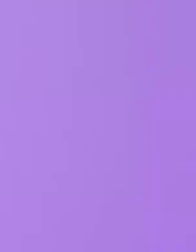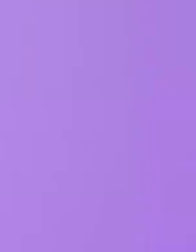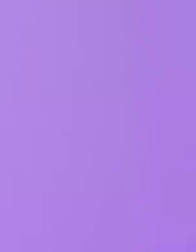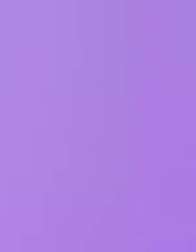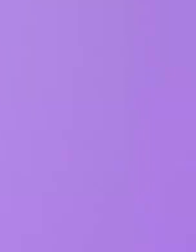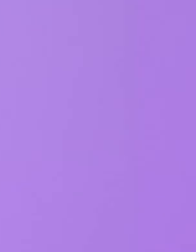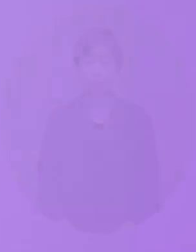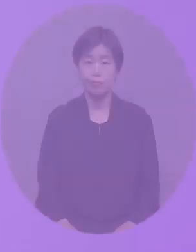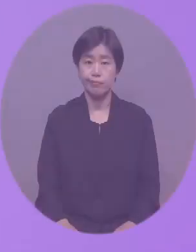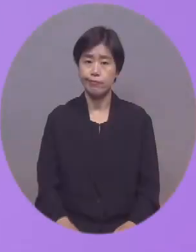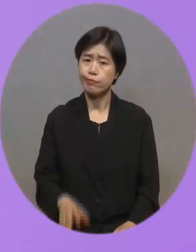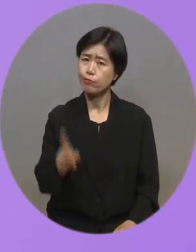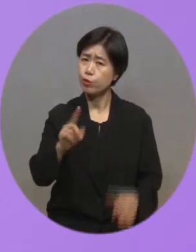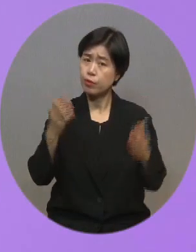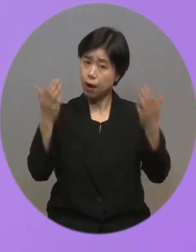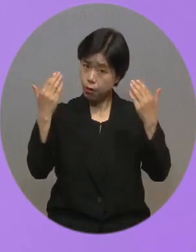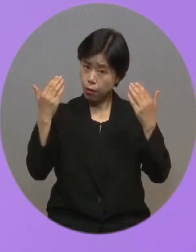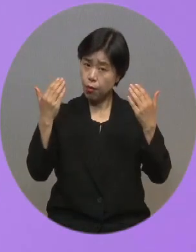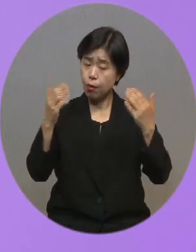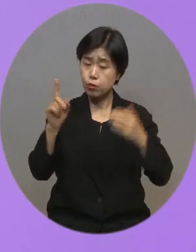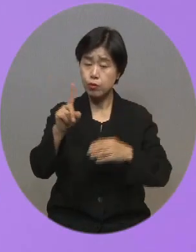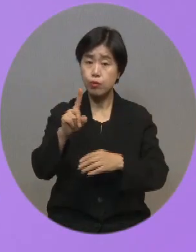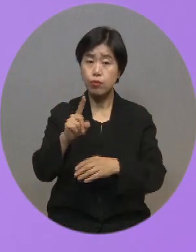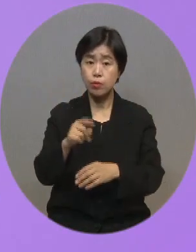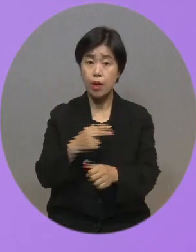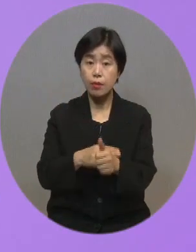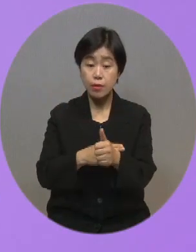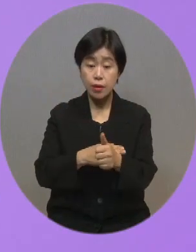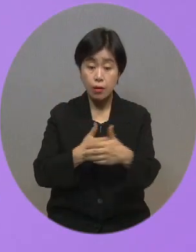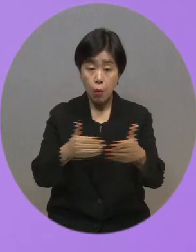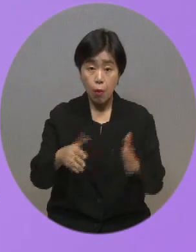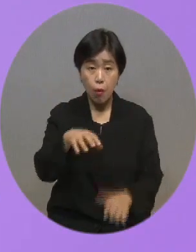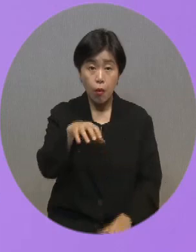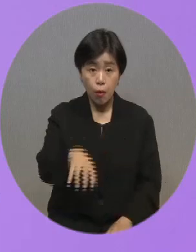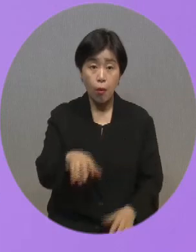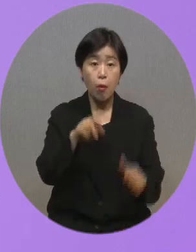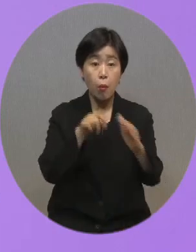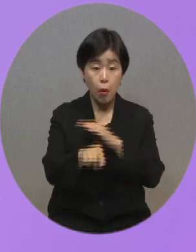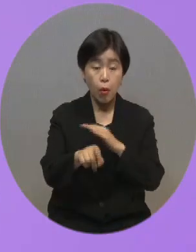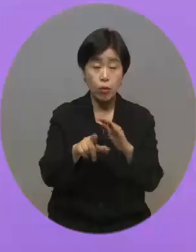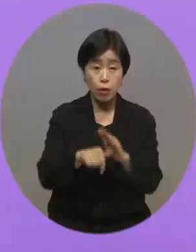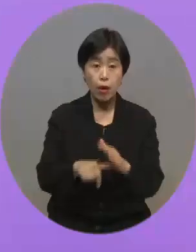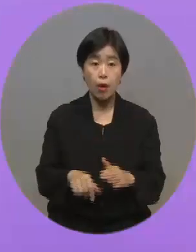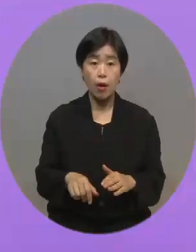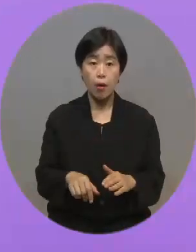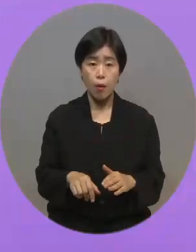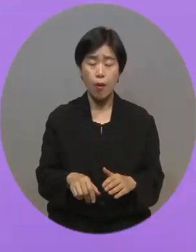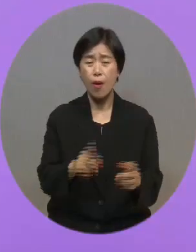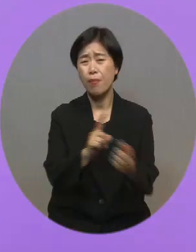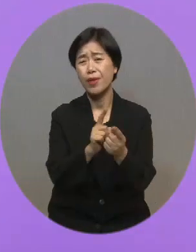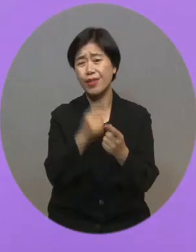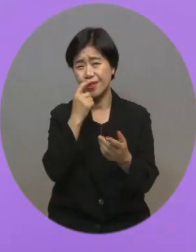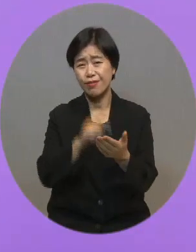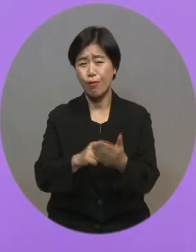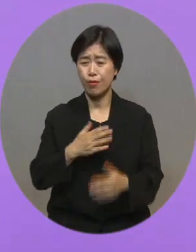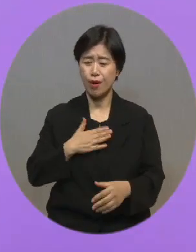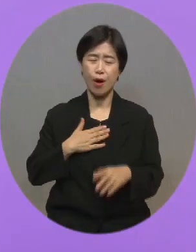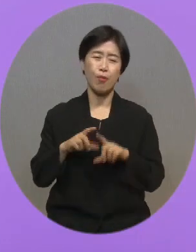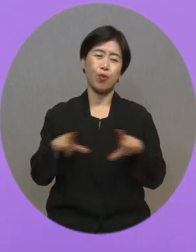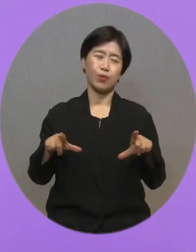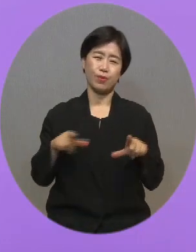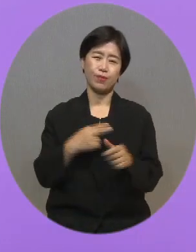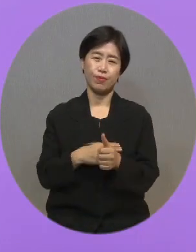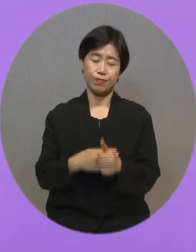어느 학교에 가도 그리고 어느 교무실에 가도 이렇게 볼 수 있는 되게 평범한 선생님이에요. 이게 북에서 온 친구들이